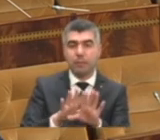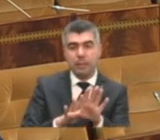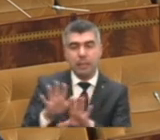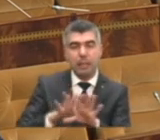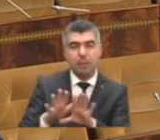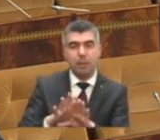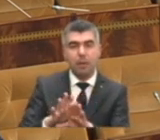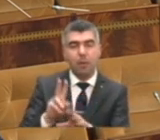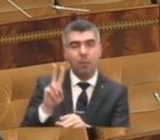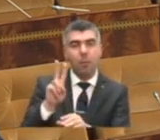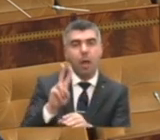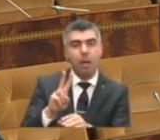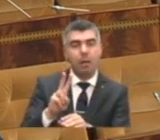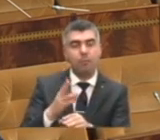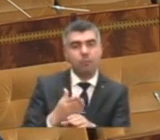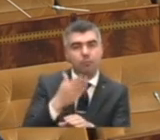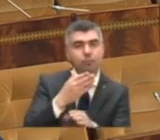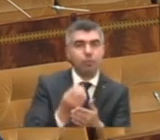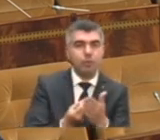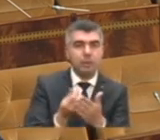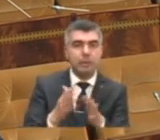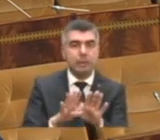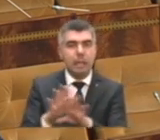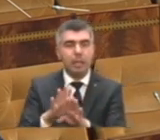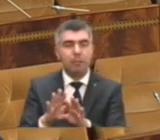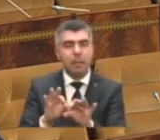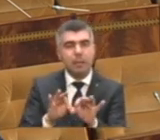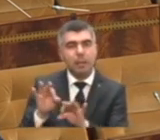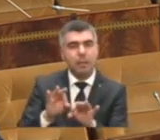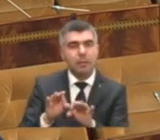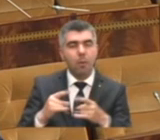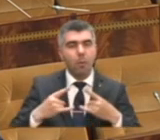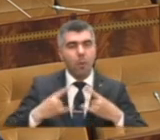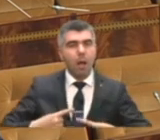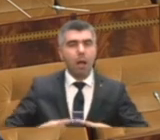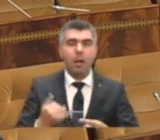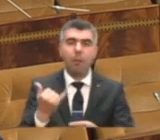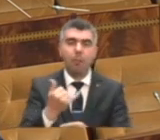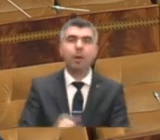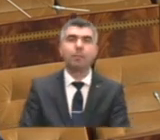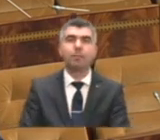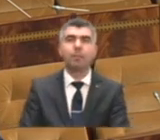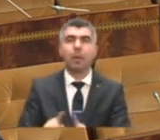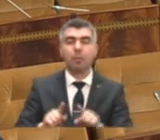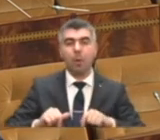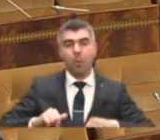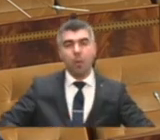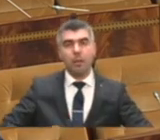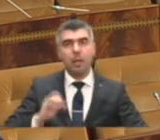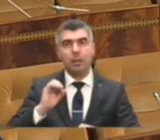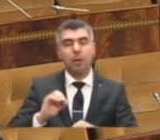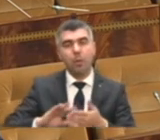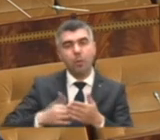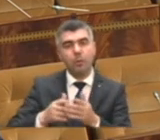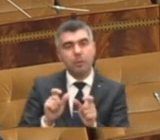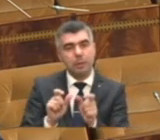موسم التخييم المقبل مع اتخاذ جميع التدابير الاحترازية. ونتمنى أن يترك السيد الوزير الشاب المشرف